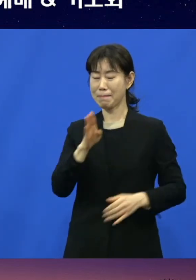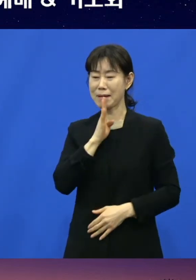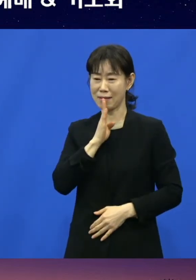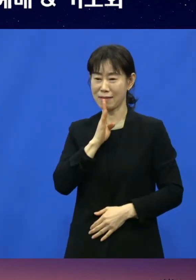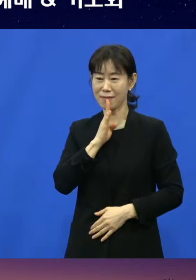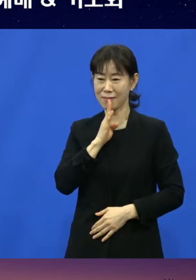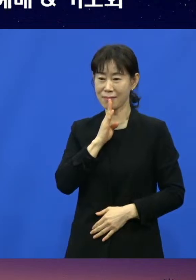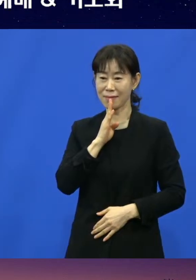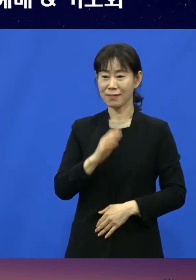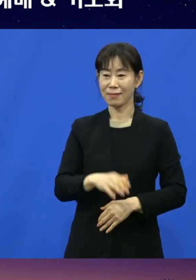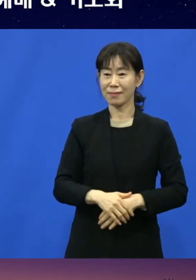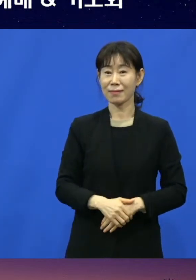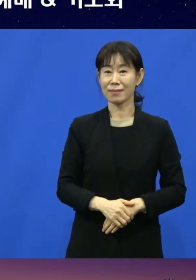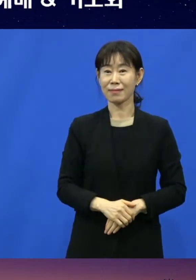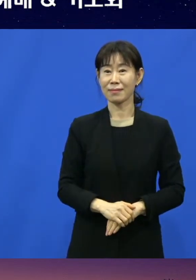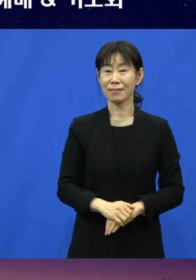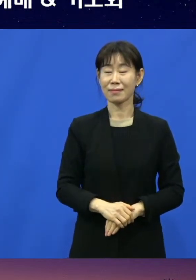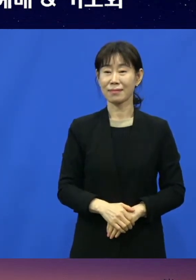마음으로